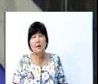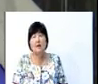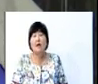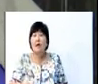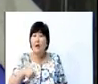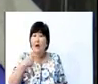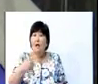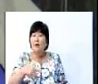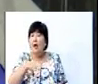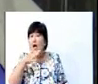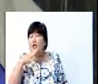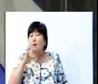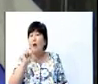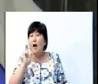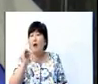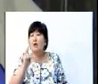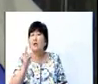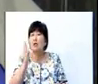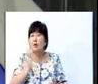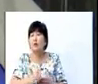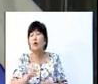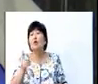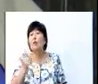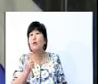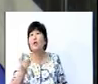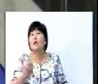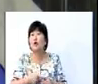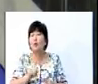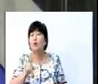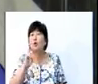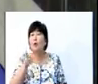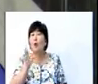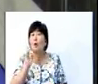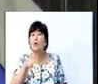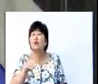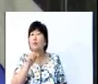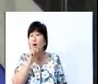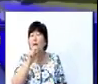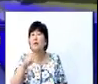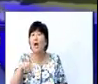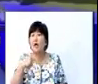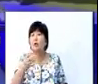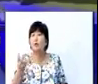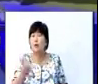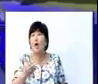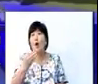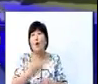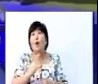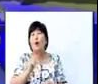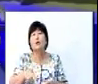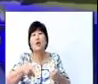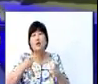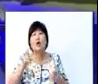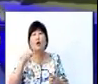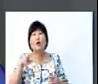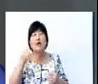айтып жүрген қаншама ақындарымыз бар ғой. Соның бірегейде осы Қорқыт бабамыз деп айтып өткім келеді. Қойылымда Қорқыттың шын